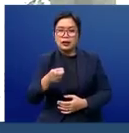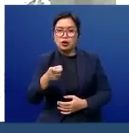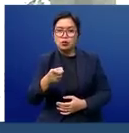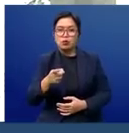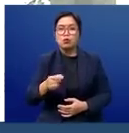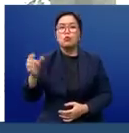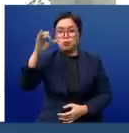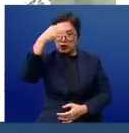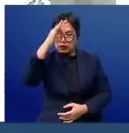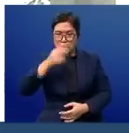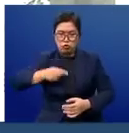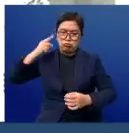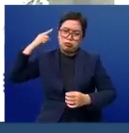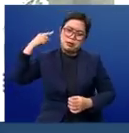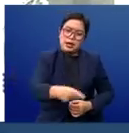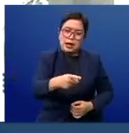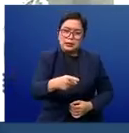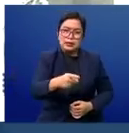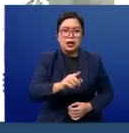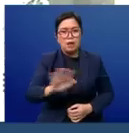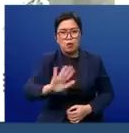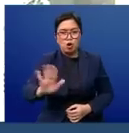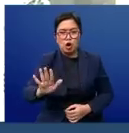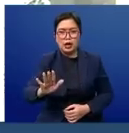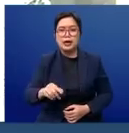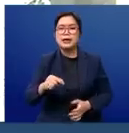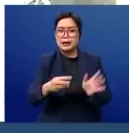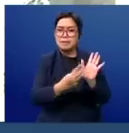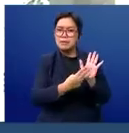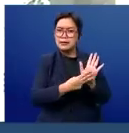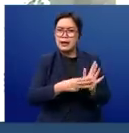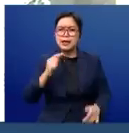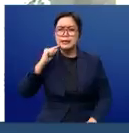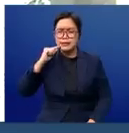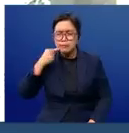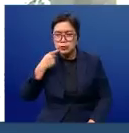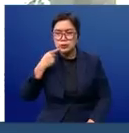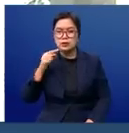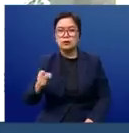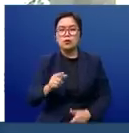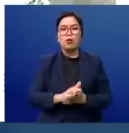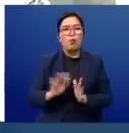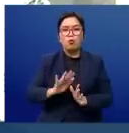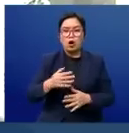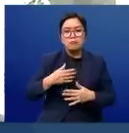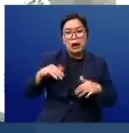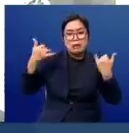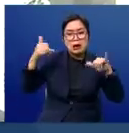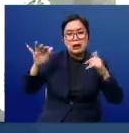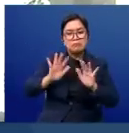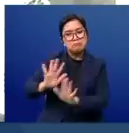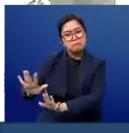terhadap usaha makar terlalu samakan usaha yang serius tindakan maka tindakan yang serius gitu bukan tindakan main-main